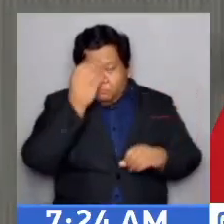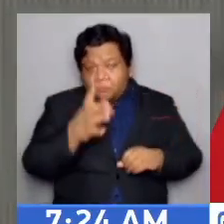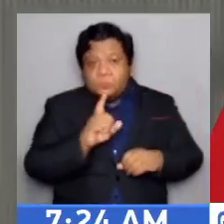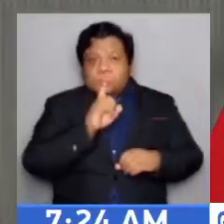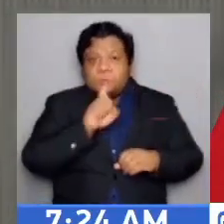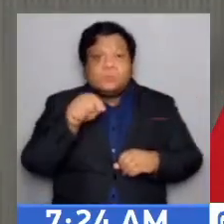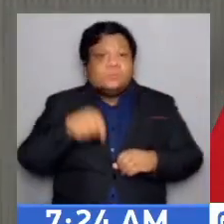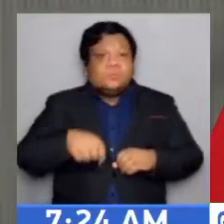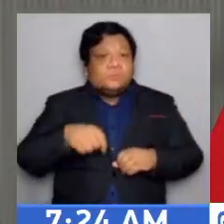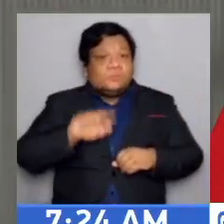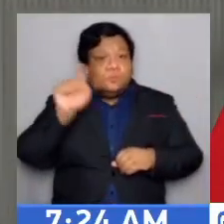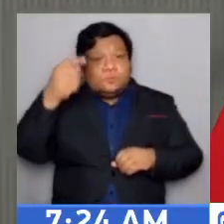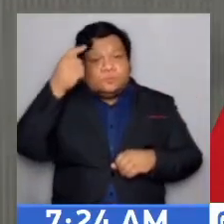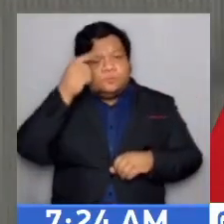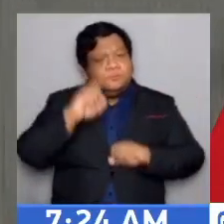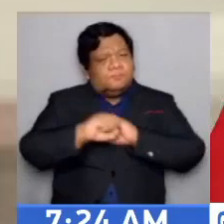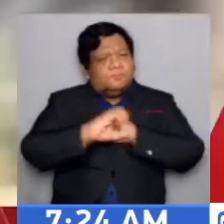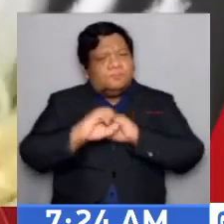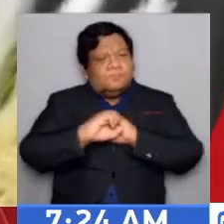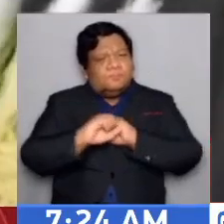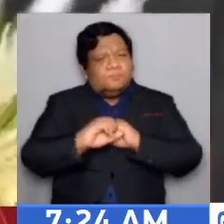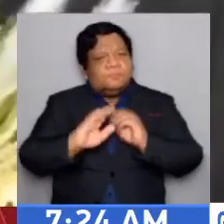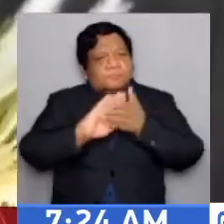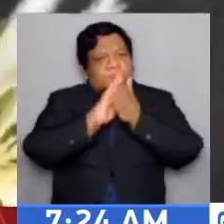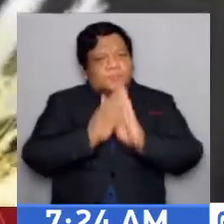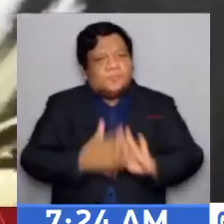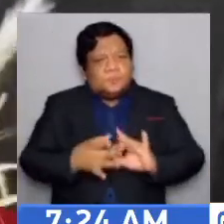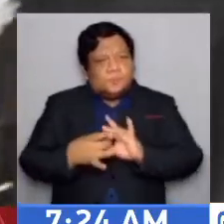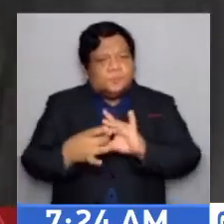advocate for peace and for unity.